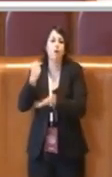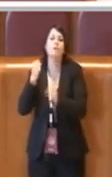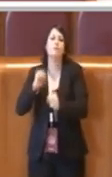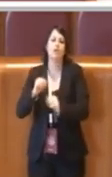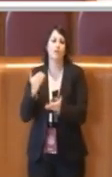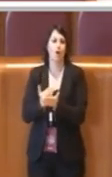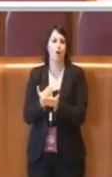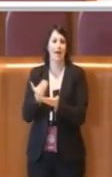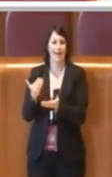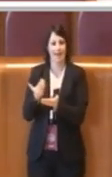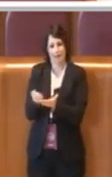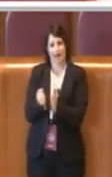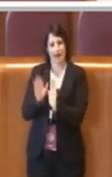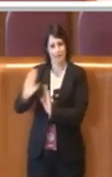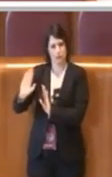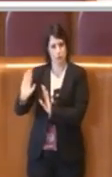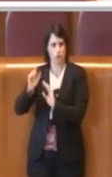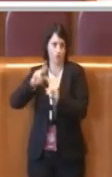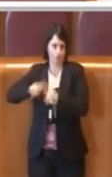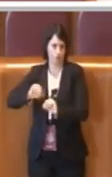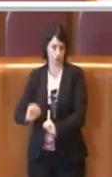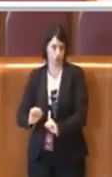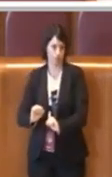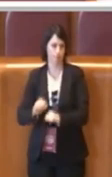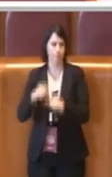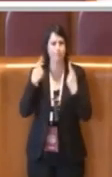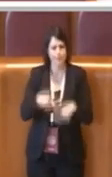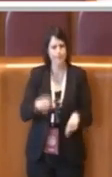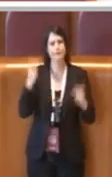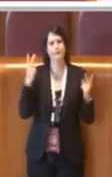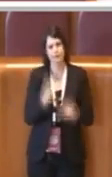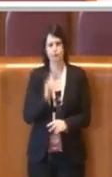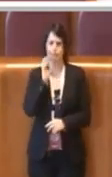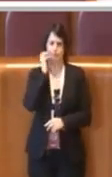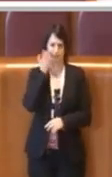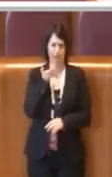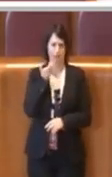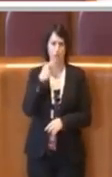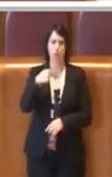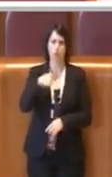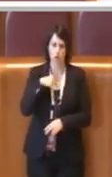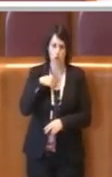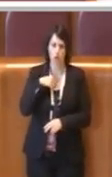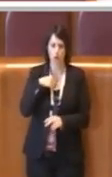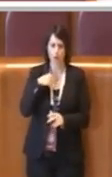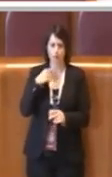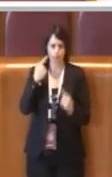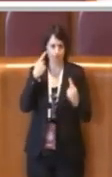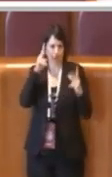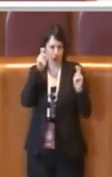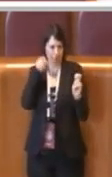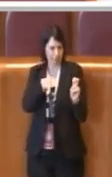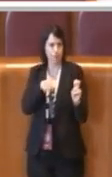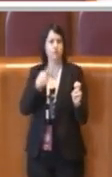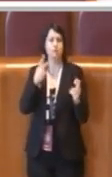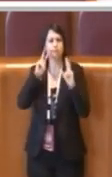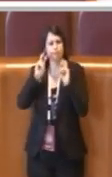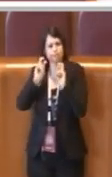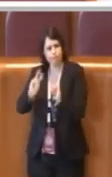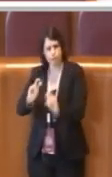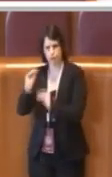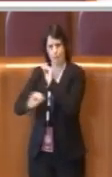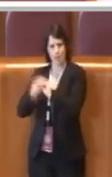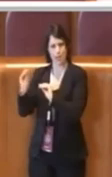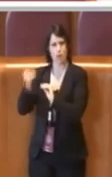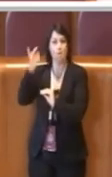strana sicuramente ho chiesto delle indagini in merito perché è un uso improprio